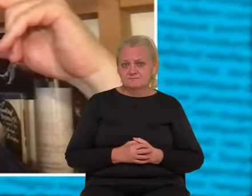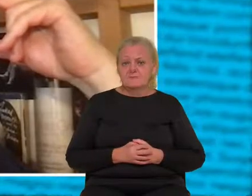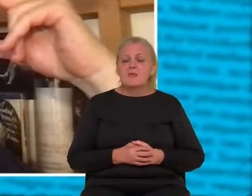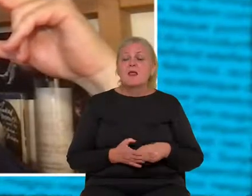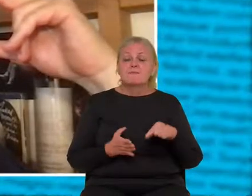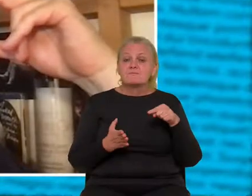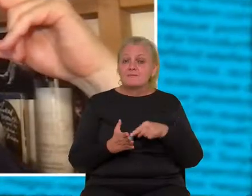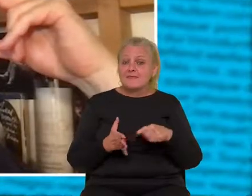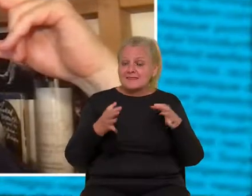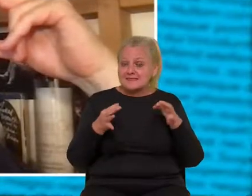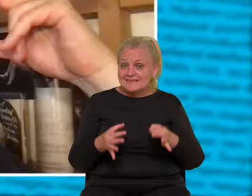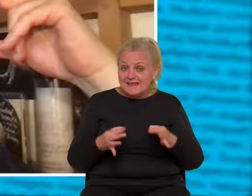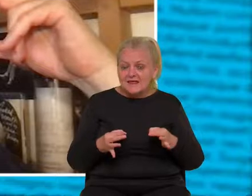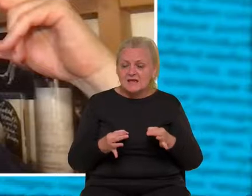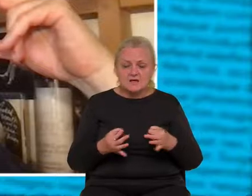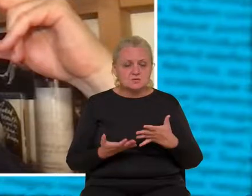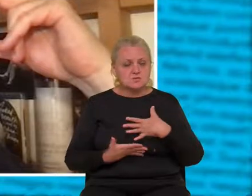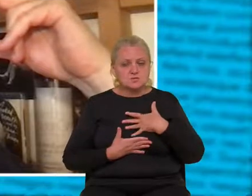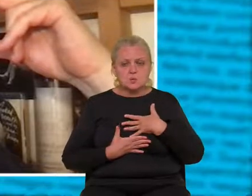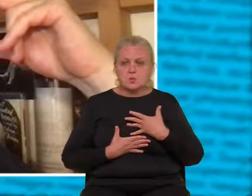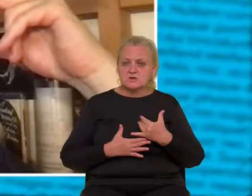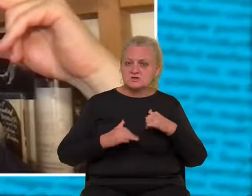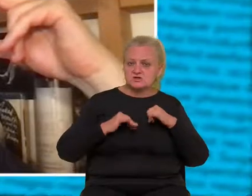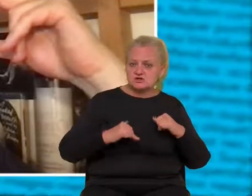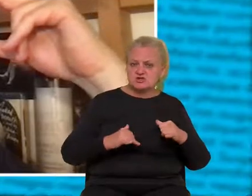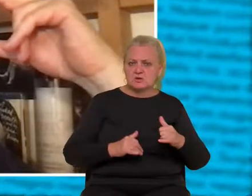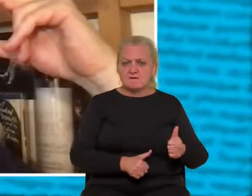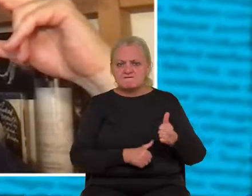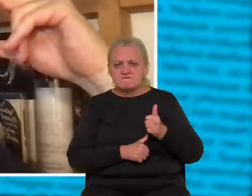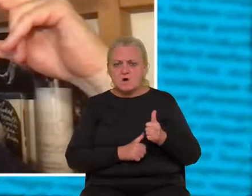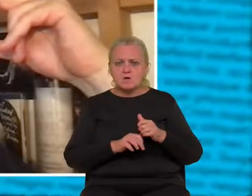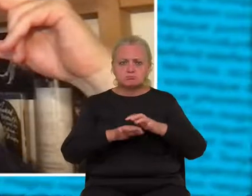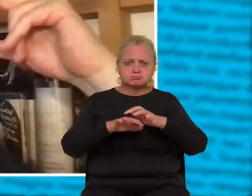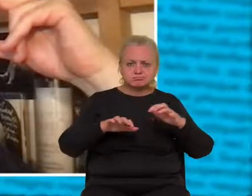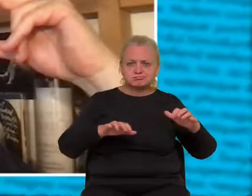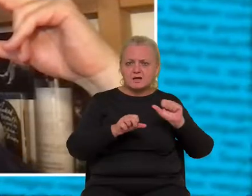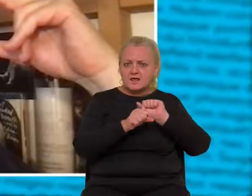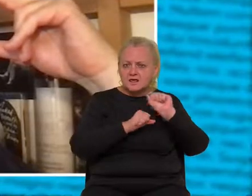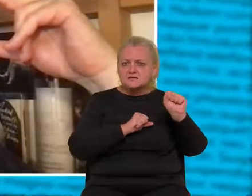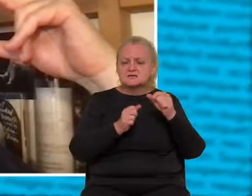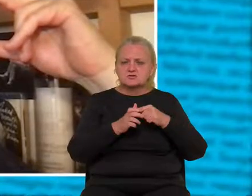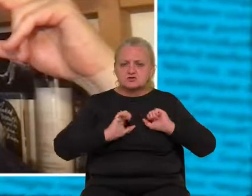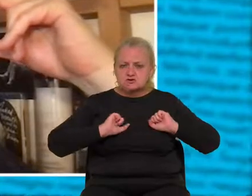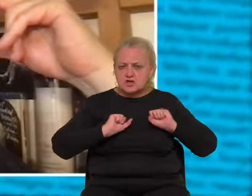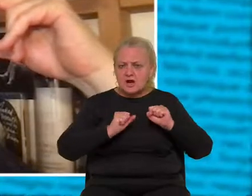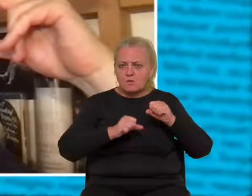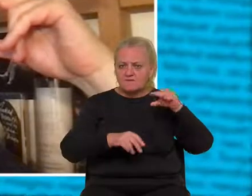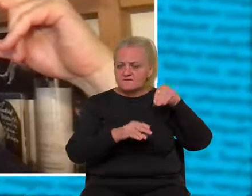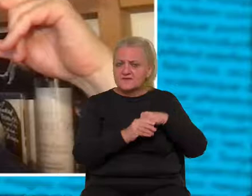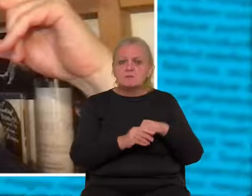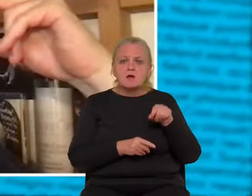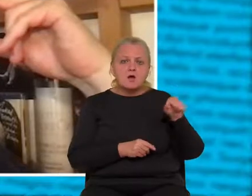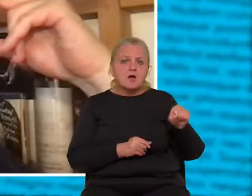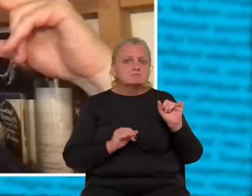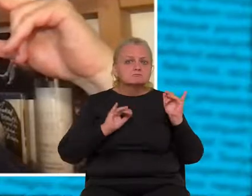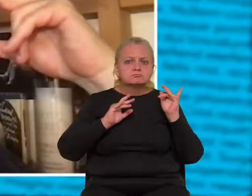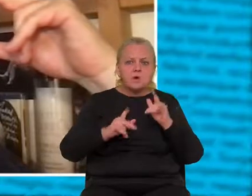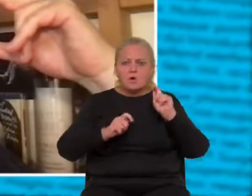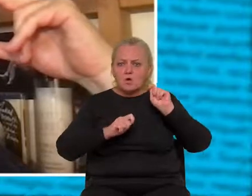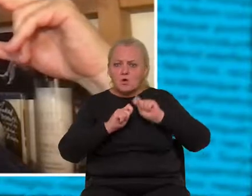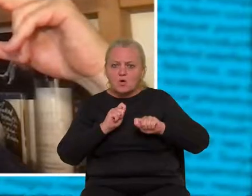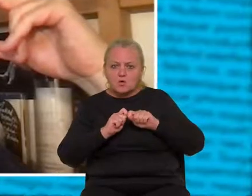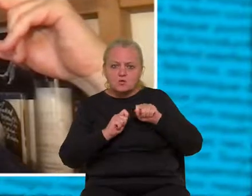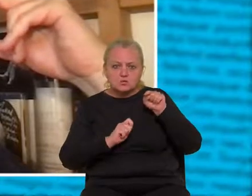Bo w tej chwili są te siły korporacyjne, siły militarne, które działają i wywierają kontrolę,